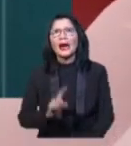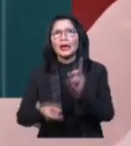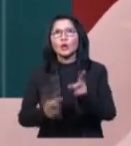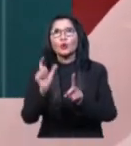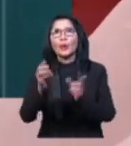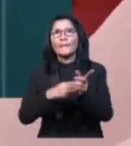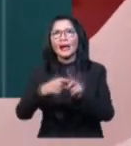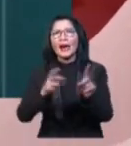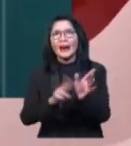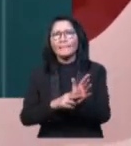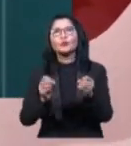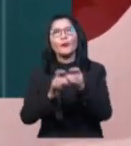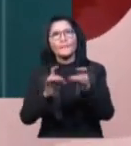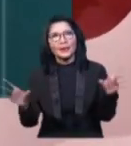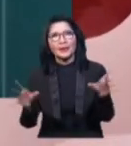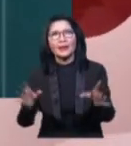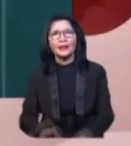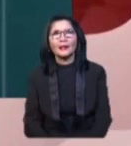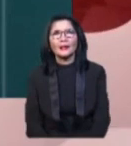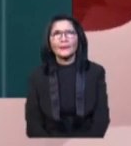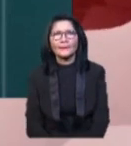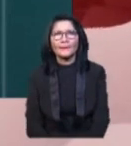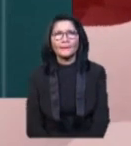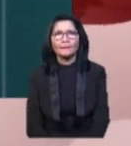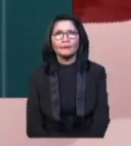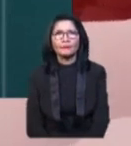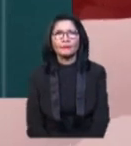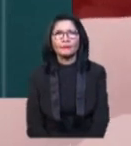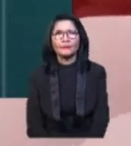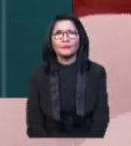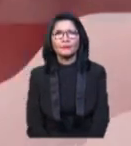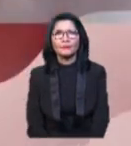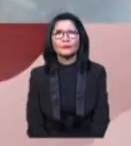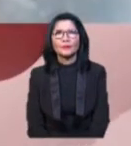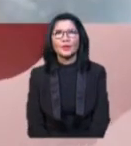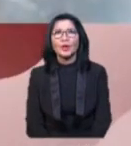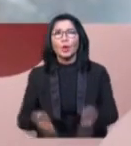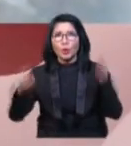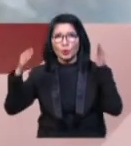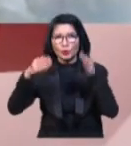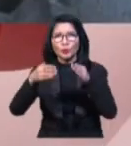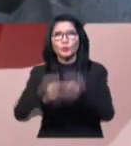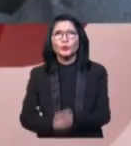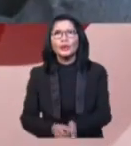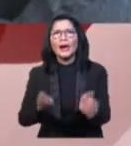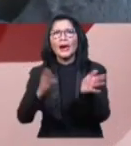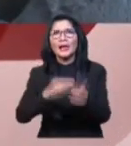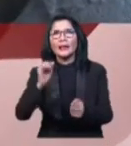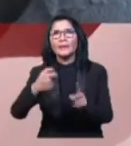biasanya mengakses pembiayaan lewat KUR. Ya. Nah, untuk yang banpres produktif usaha mikro ini